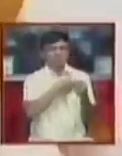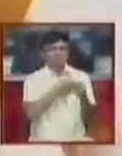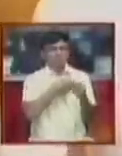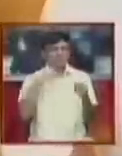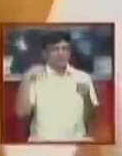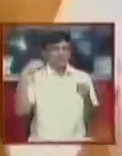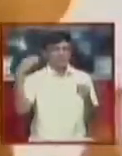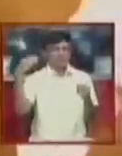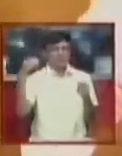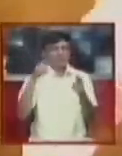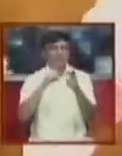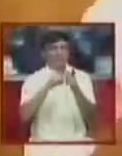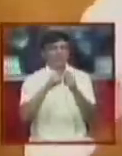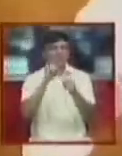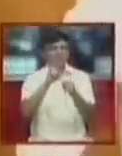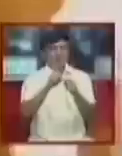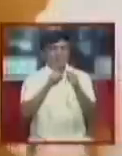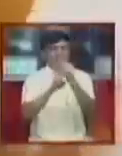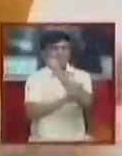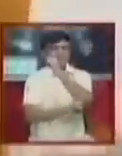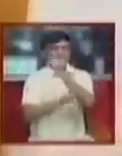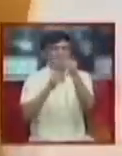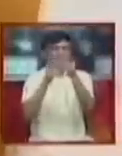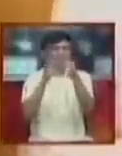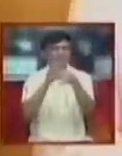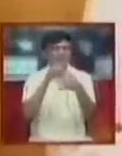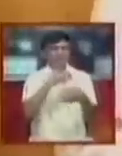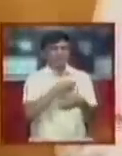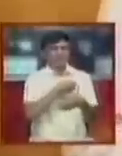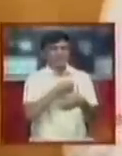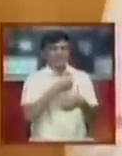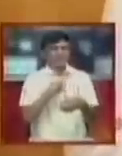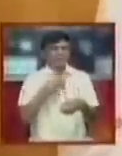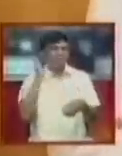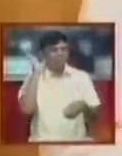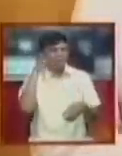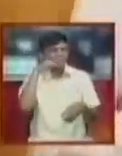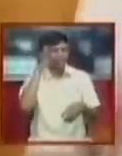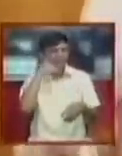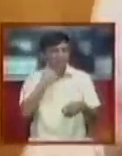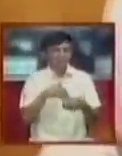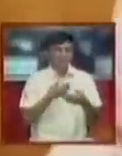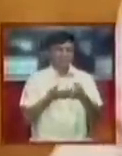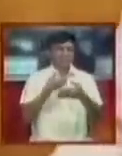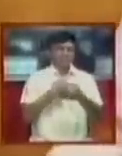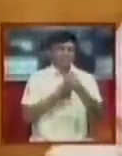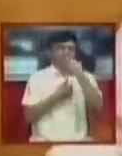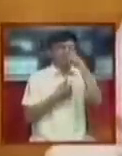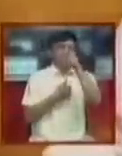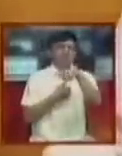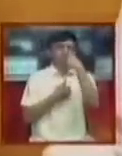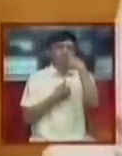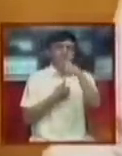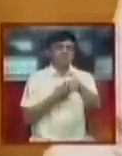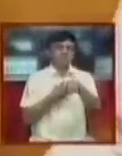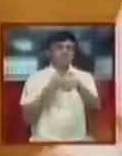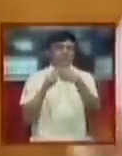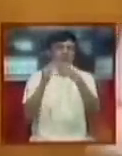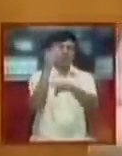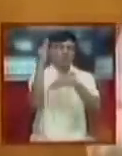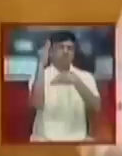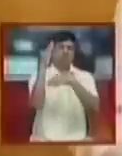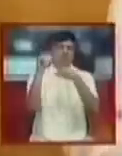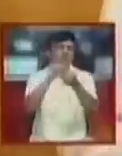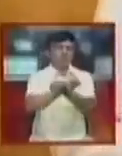Pinapaliwanag na rin po natin ang isang Regional Director ng PNP na nagbingi-bingihan sa aking utos at tagbulag-bulagan sa mga dambuhalang